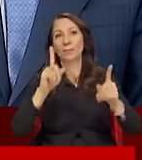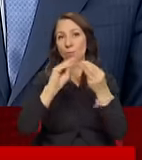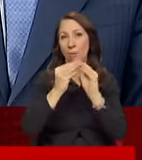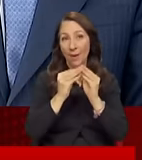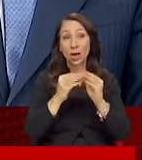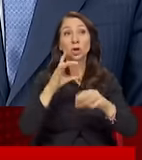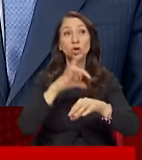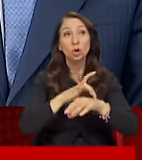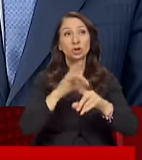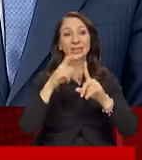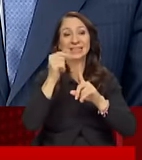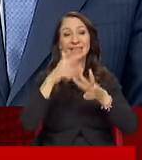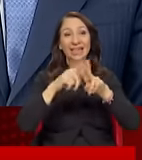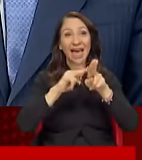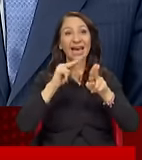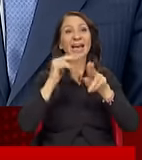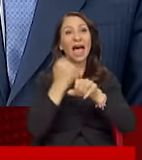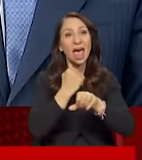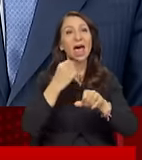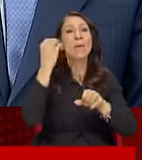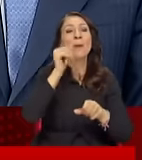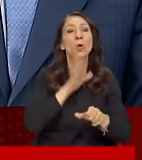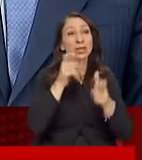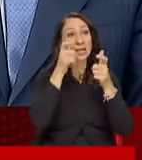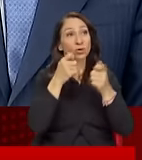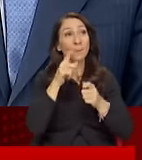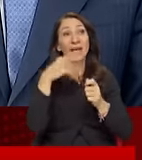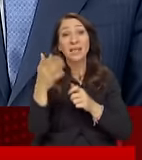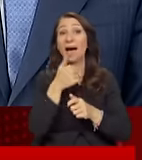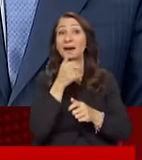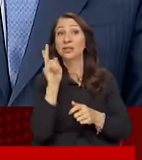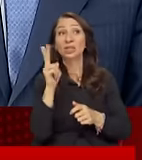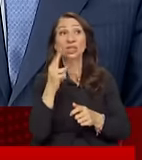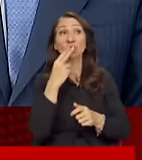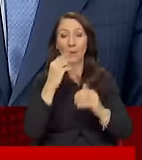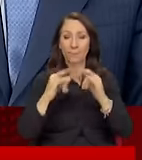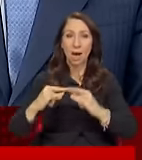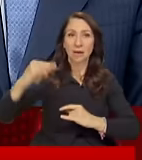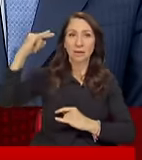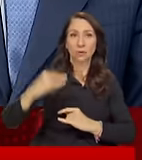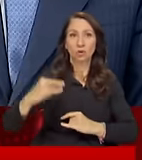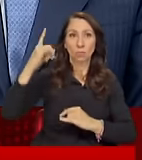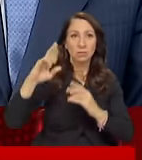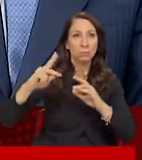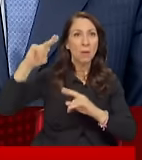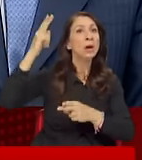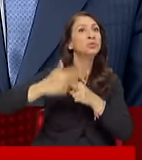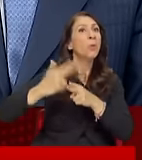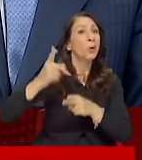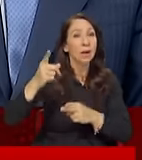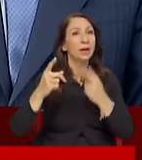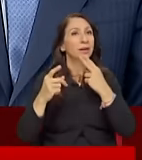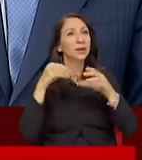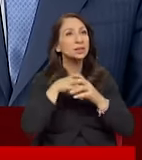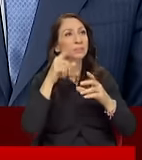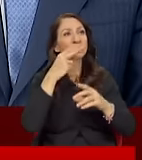problem. Doktor Dilek Kaya İmamoğlu buna da dikkat çekiyor. Bir tarafta erkekler açısından cam asansör, görünmez bir yükseliş. Diğer tarafta kadınlar açısından